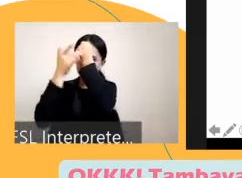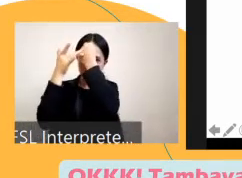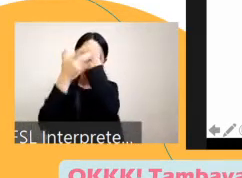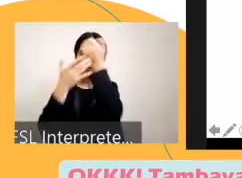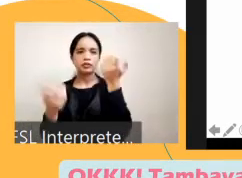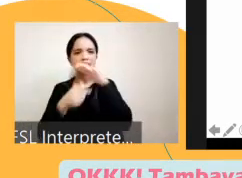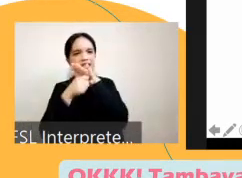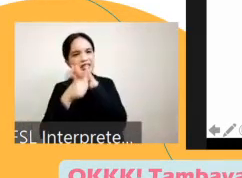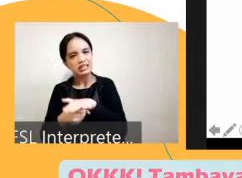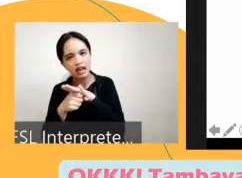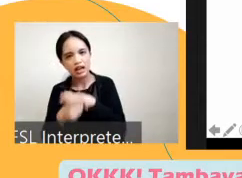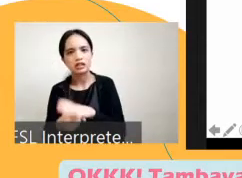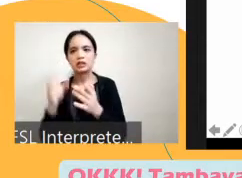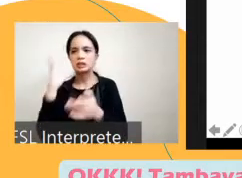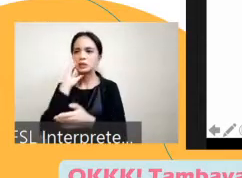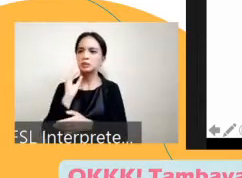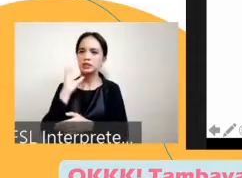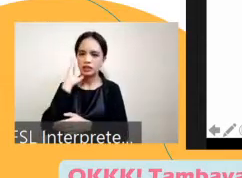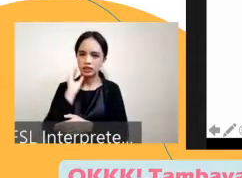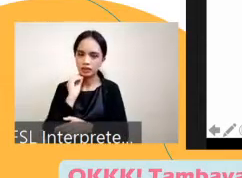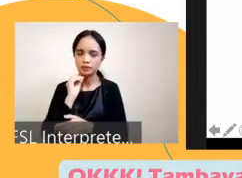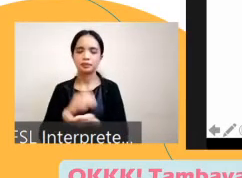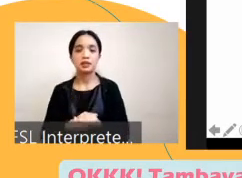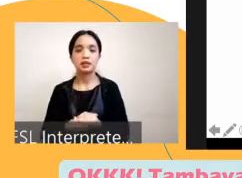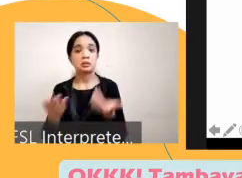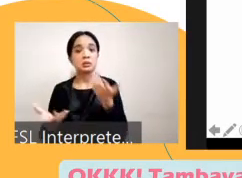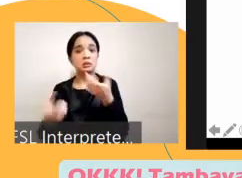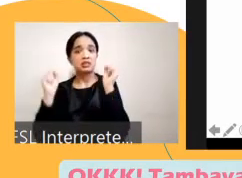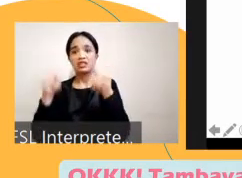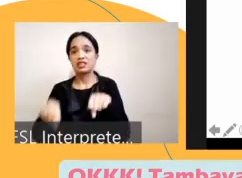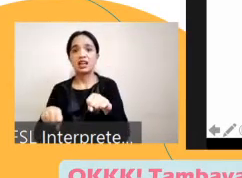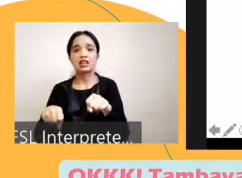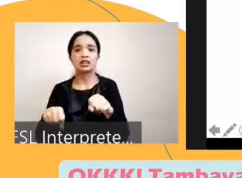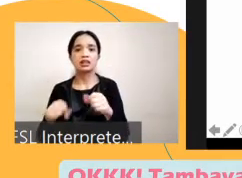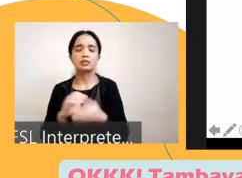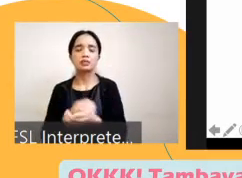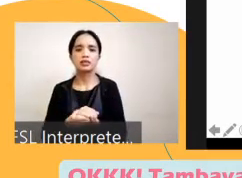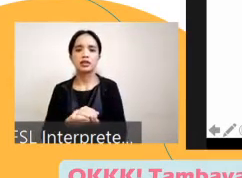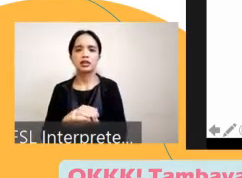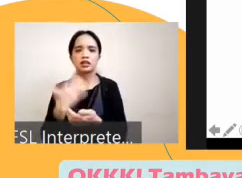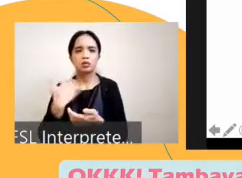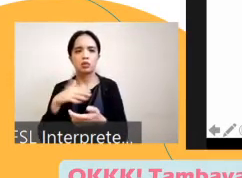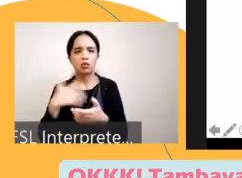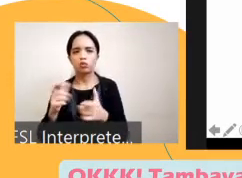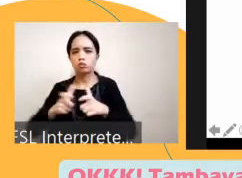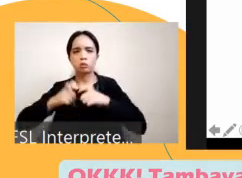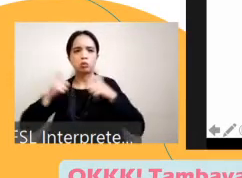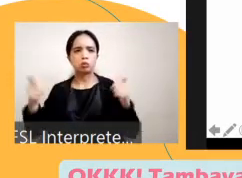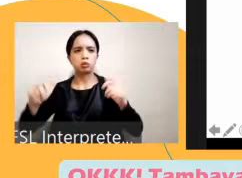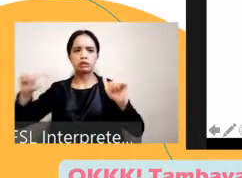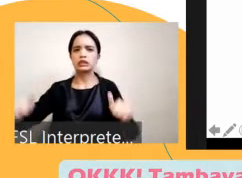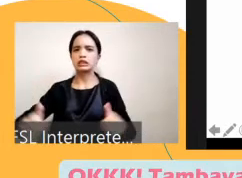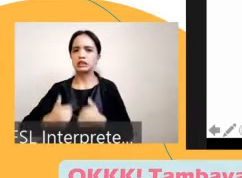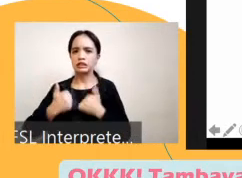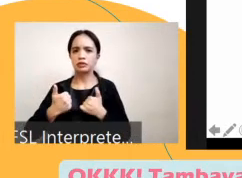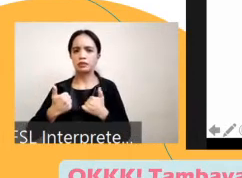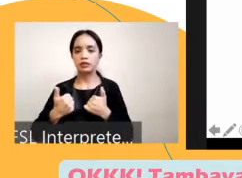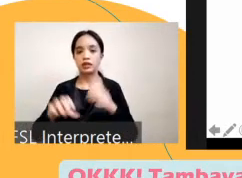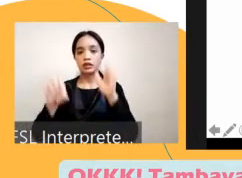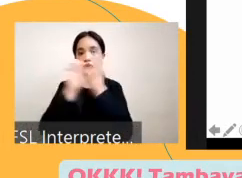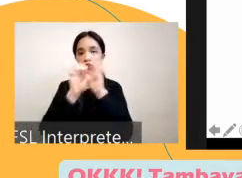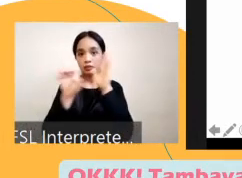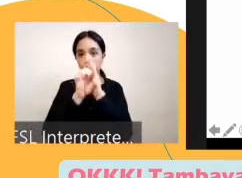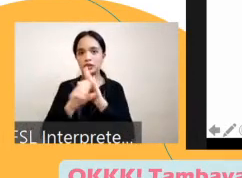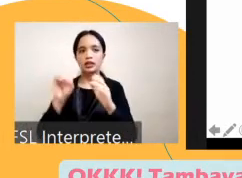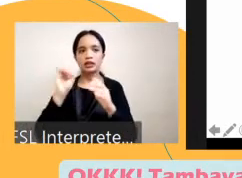tayong kinakaharap na maaaring magdulot ng matinding hamon sa ating buhay. Halimbawa, kung may